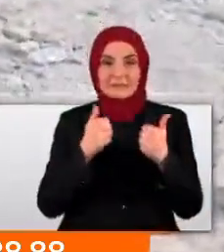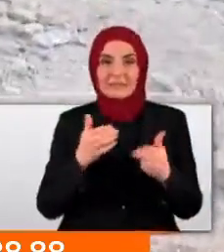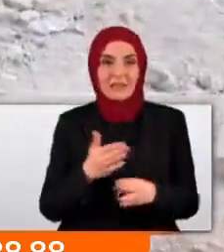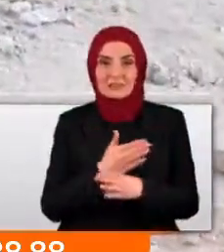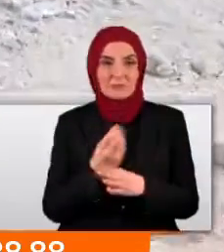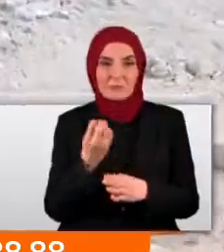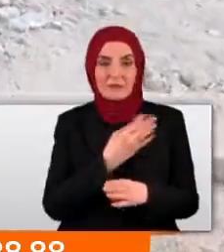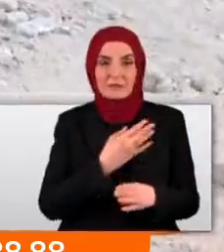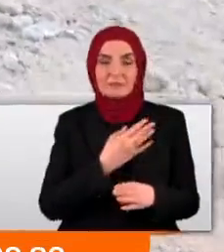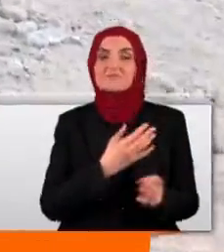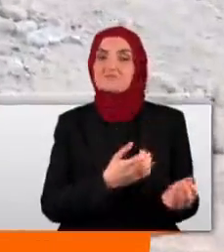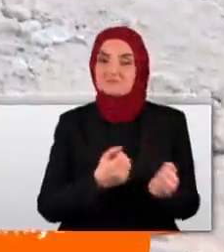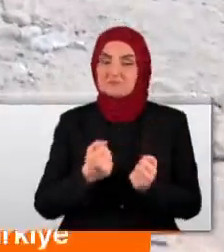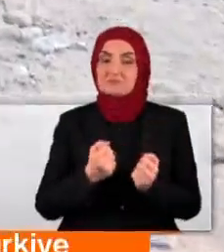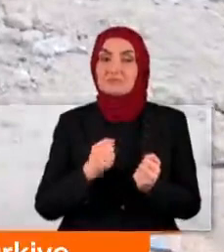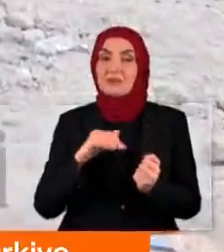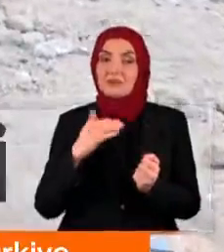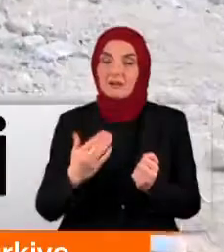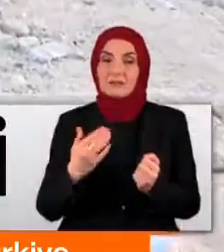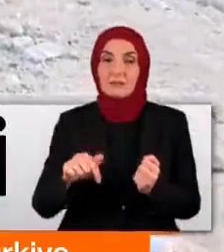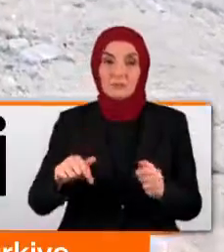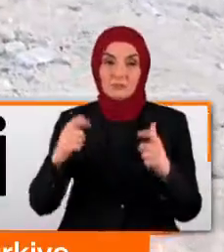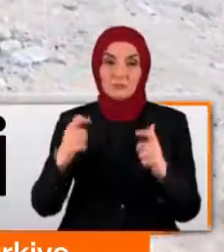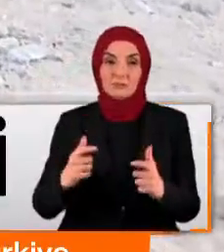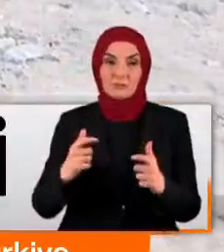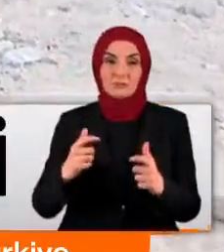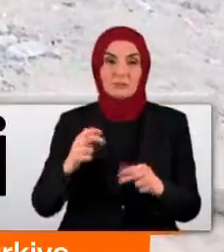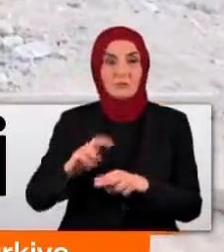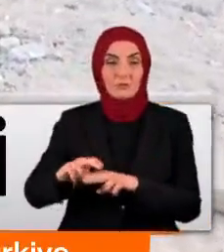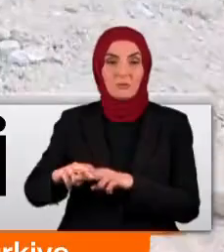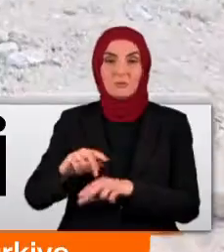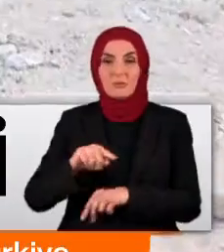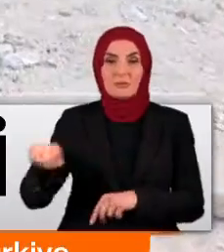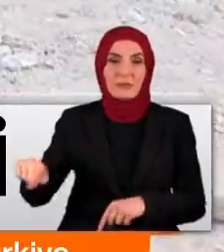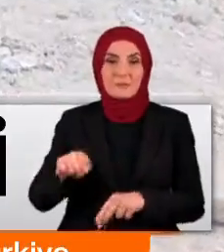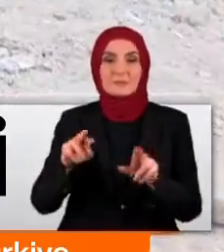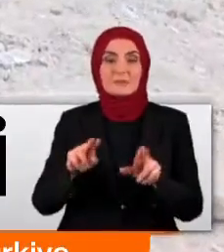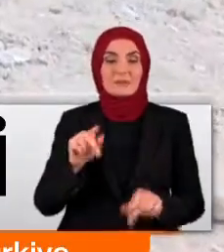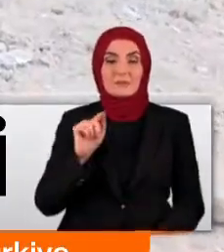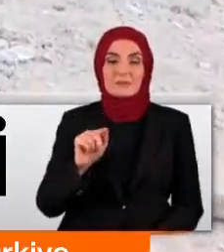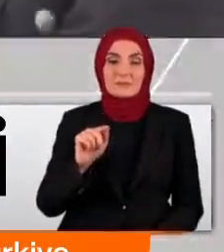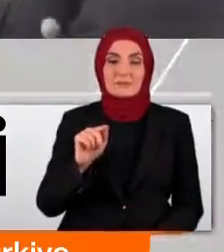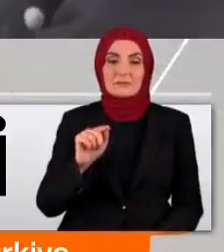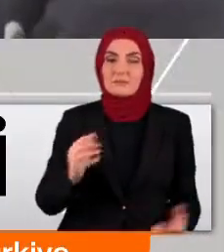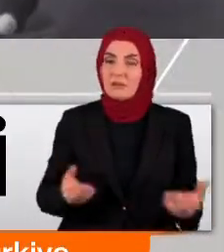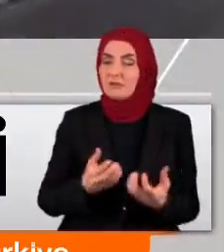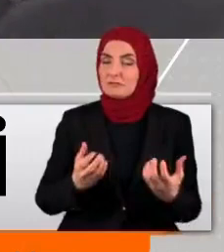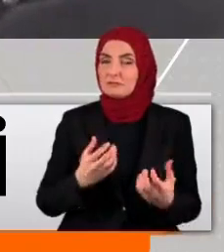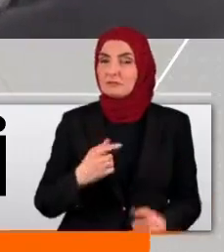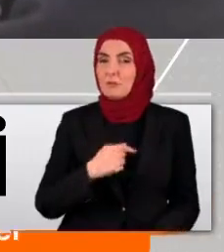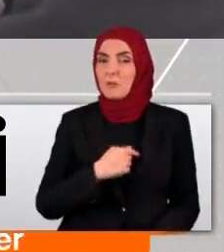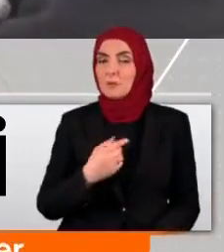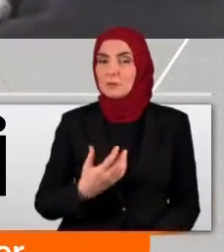ama maalesef burada oturan tüm depremzedeler gibi burada yaşayanların yüreği de yangın yeri. Bir